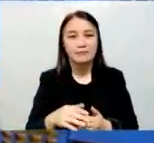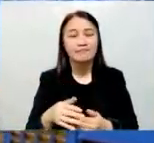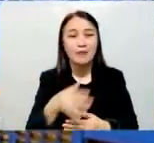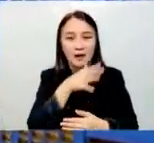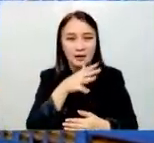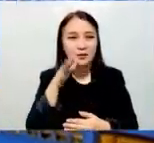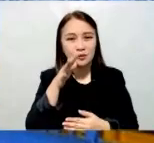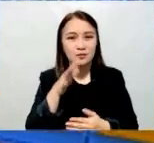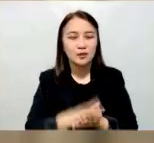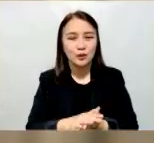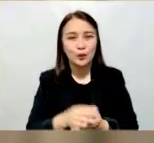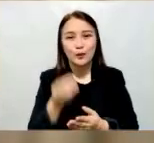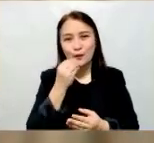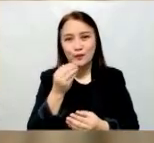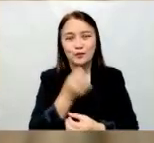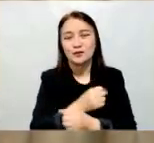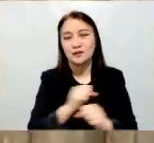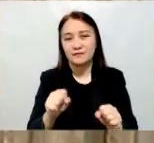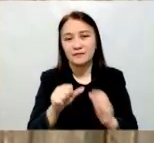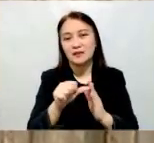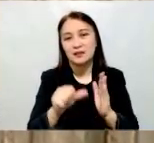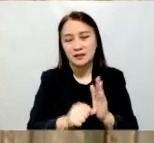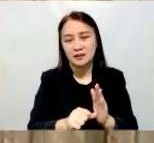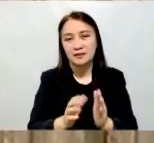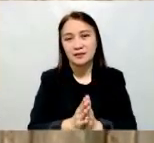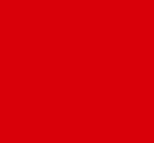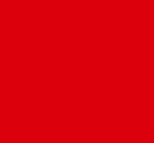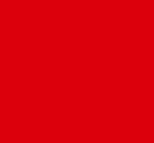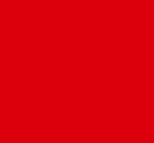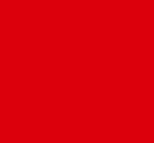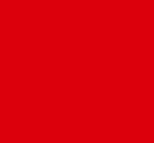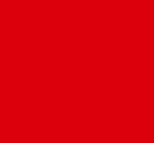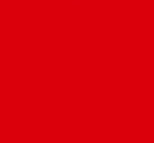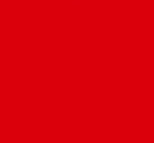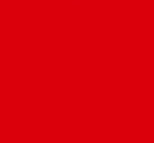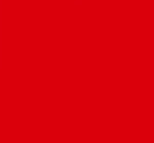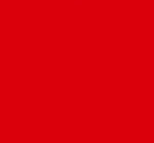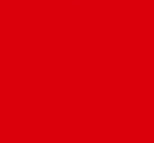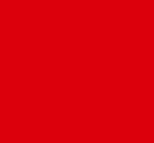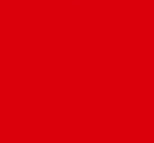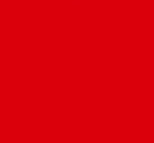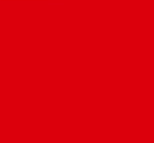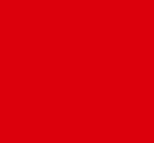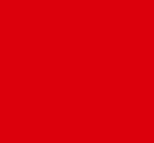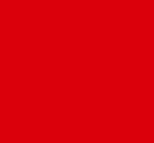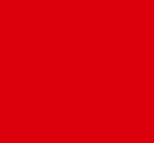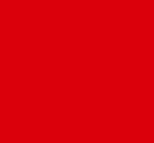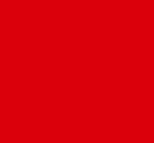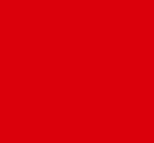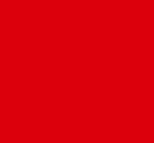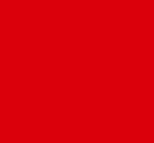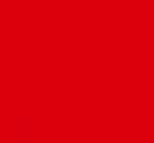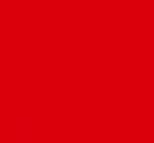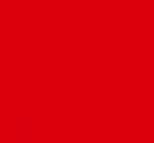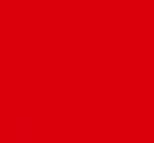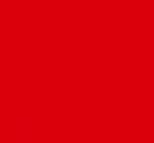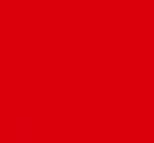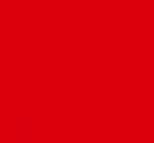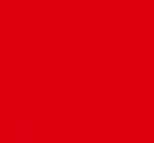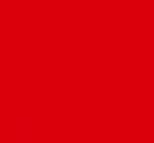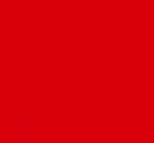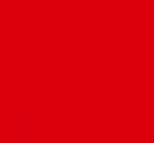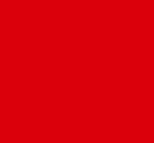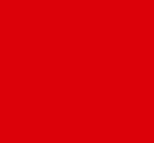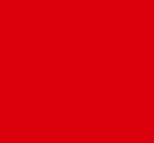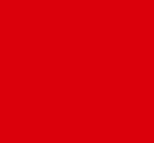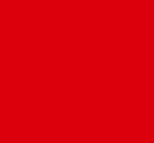Act. Nagbabalita mula sa Frontline, Elaine Fulgencio, News 5. Mga kapatid, Julius Babaw po. Huwag maging huli at maging una sa